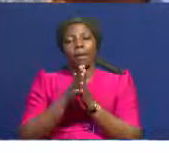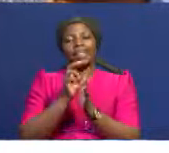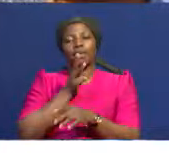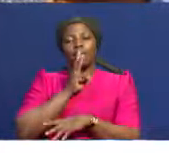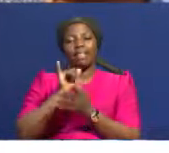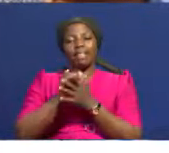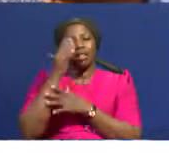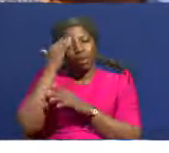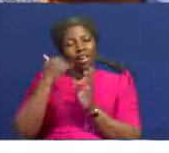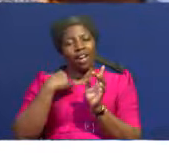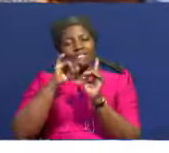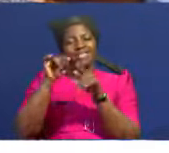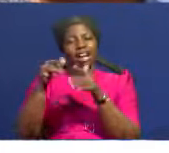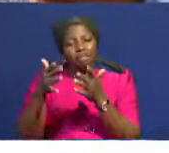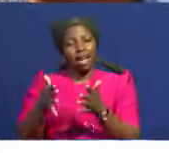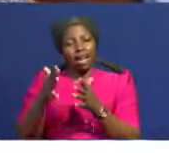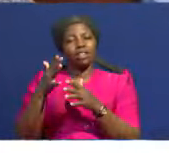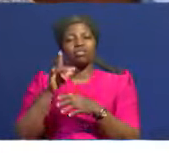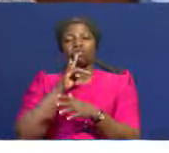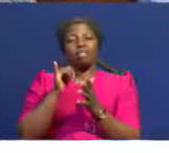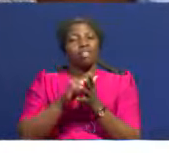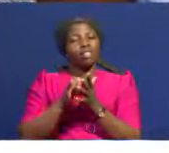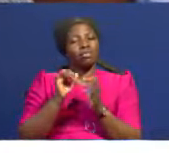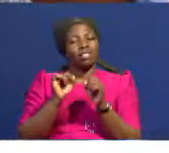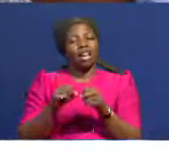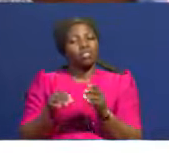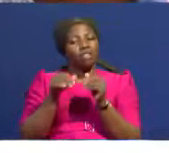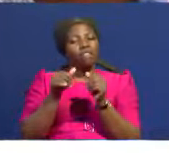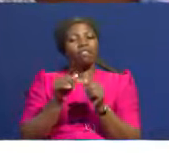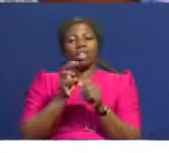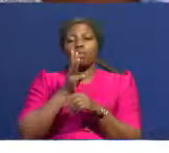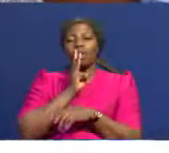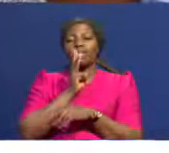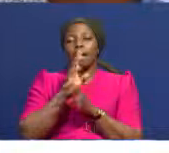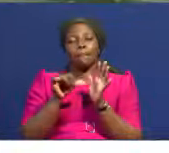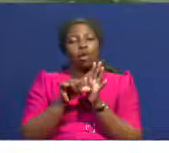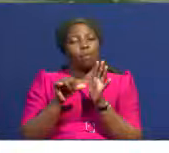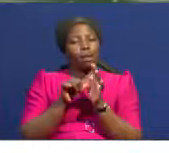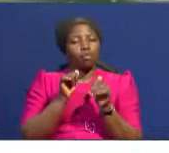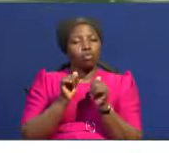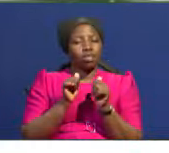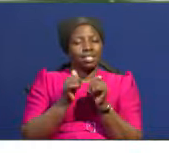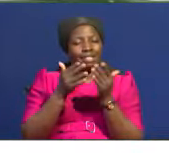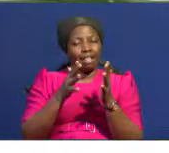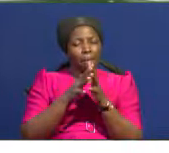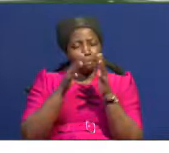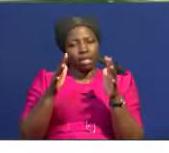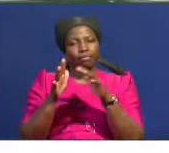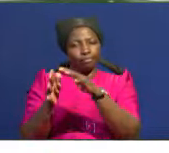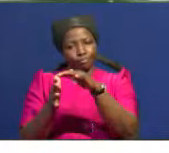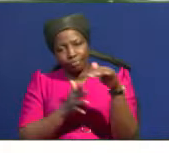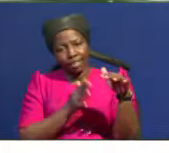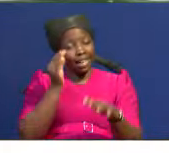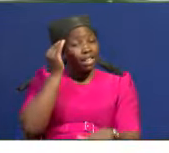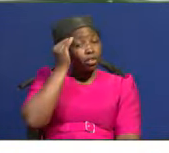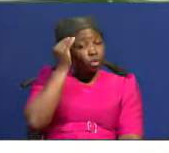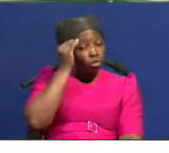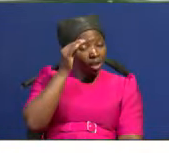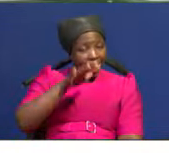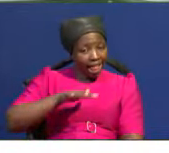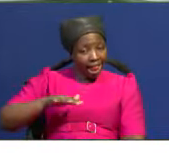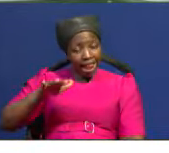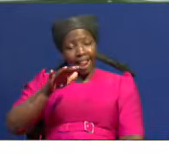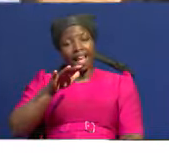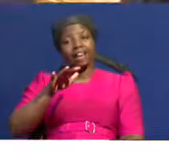kuna tabu ya maji kubwa, ndio tunataka angalau tuone. Katika masuala ya elimu, katibu wa idara ya